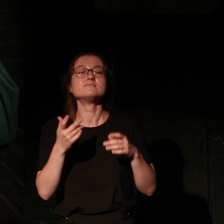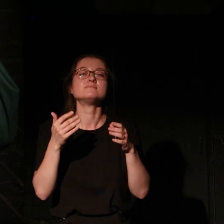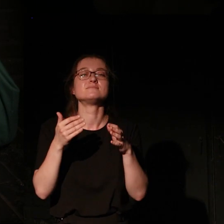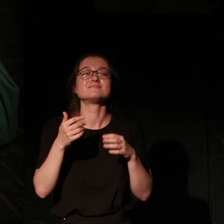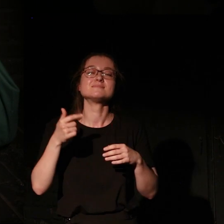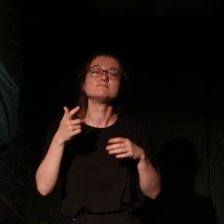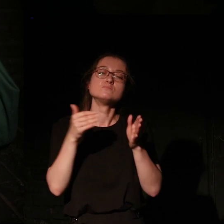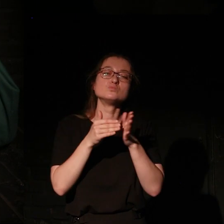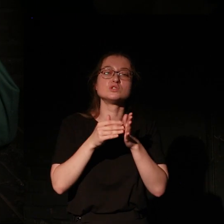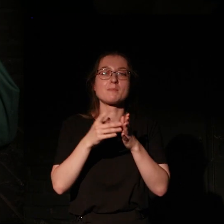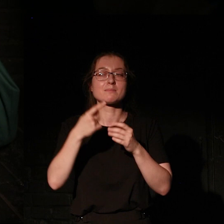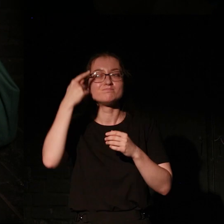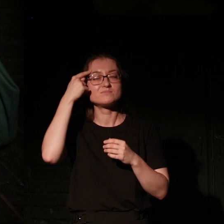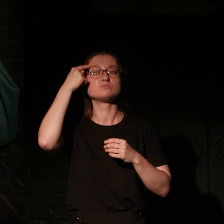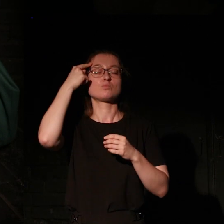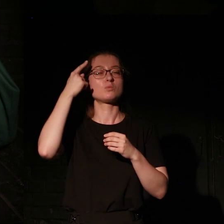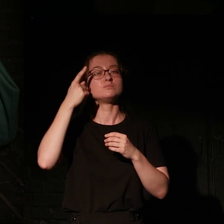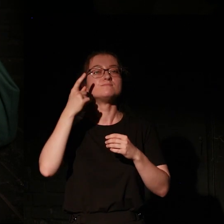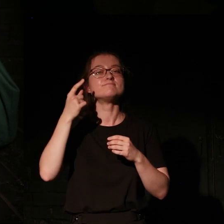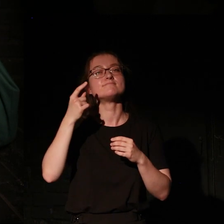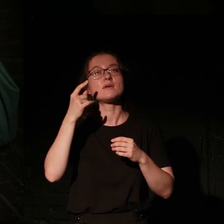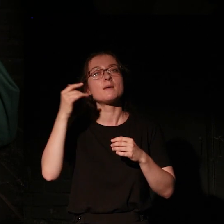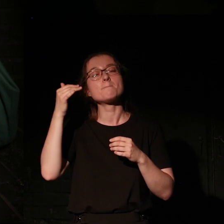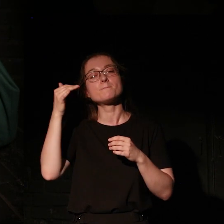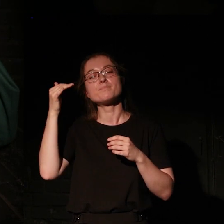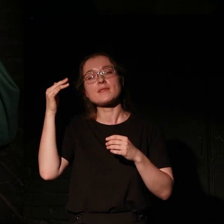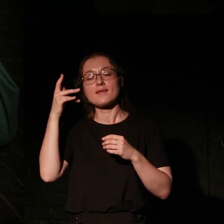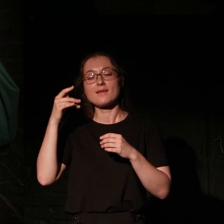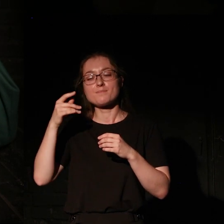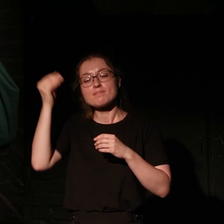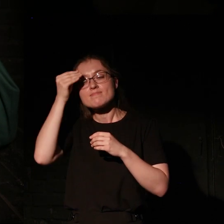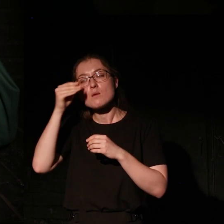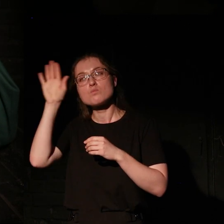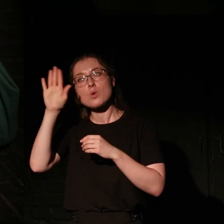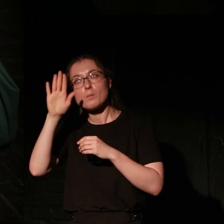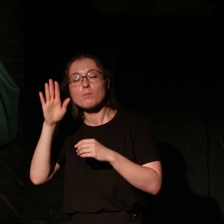teologii mówi się o tym, że Biblia tak naprawdę jest dziełem